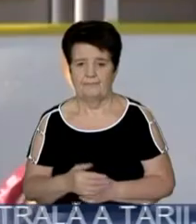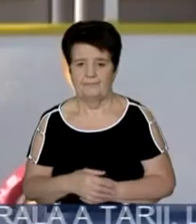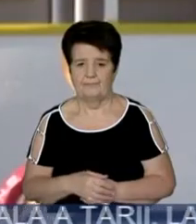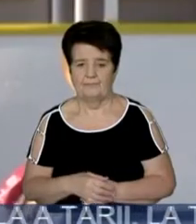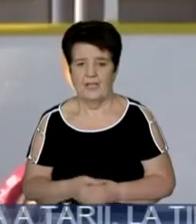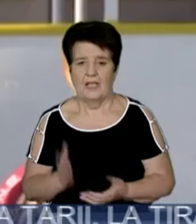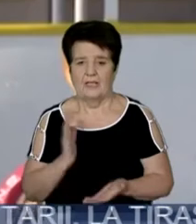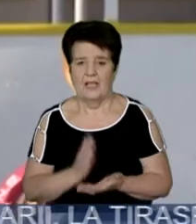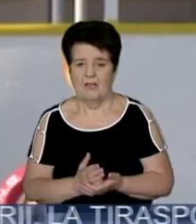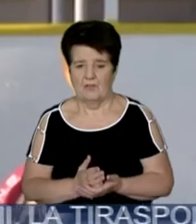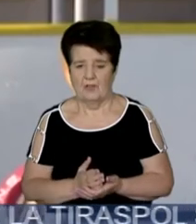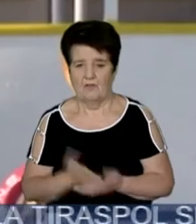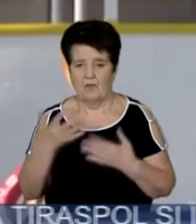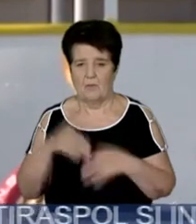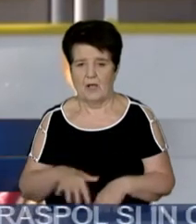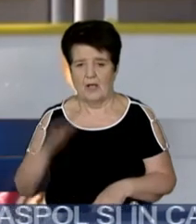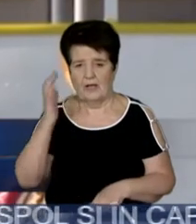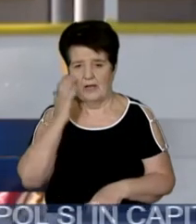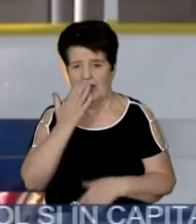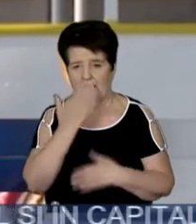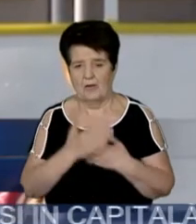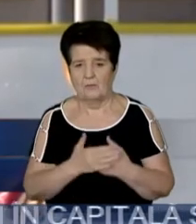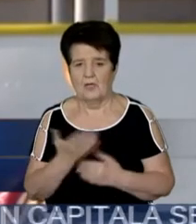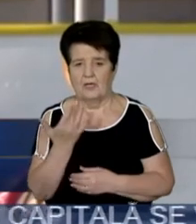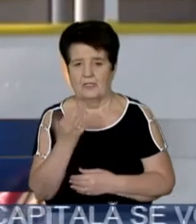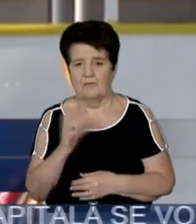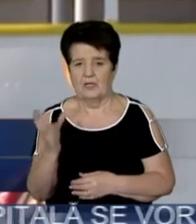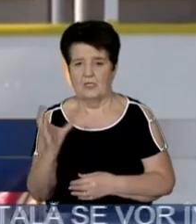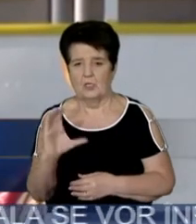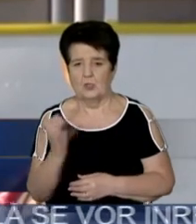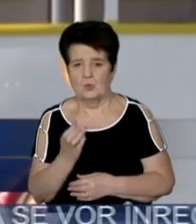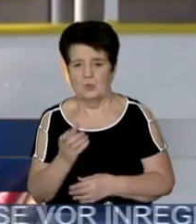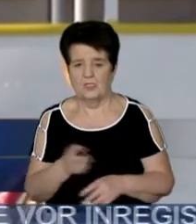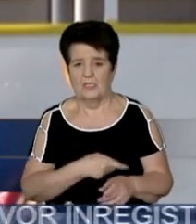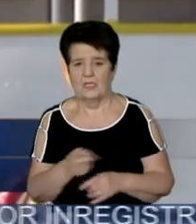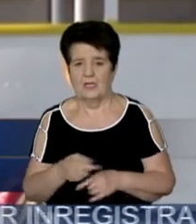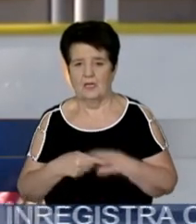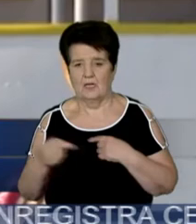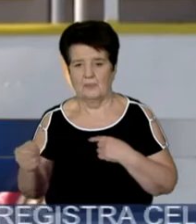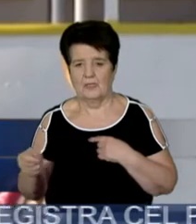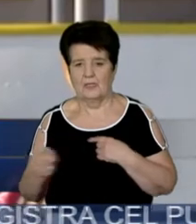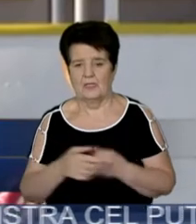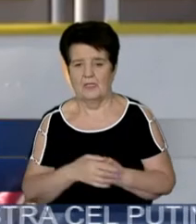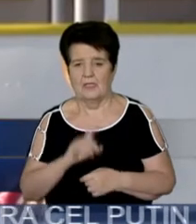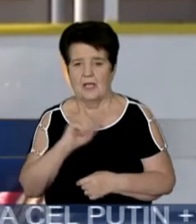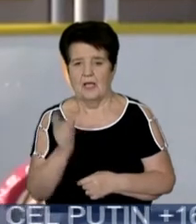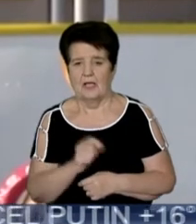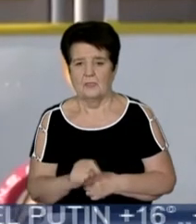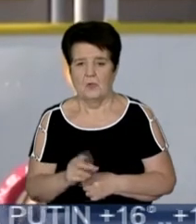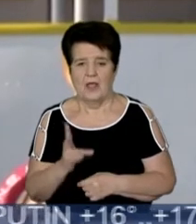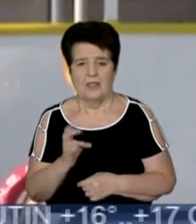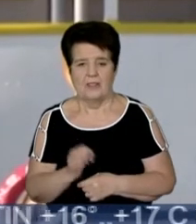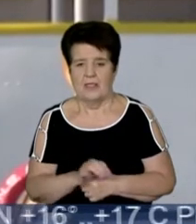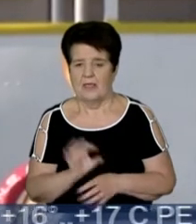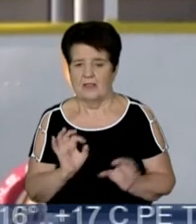Ne aflăm pe țărmul Mării Negre, la numai câteva sute de kilometri distanță de războiul nedrept